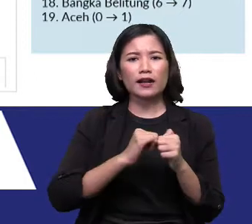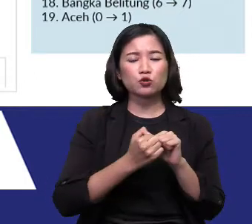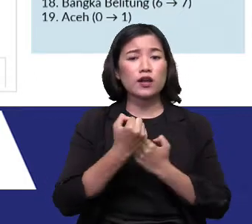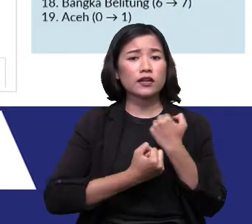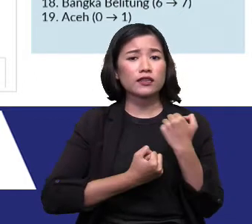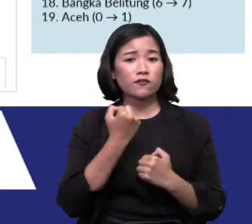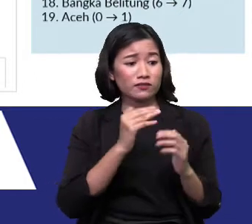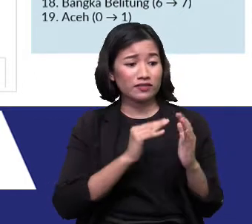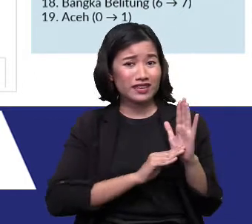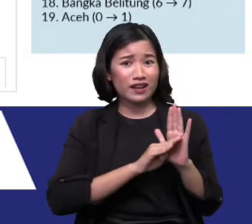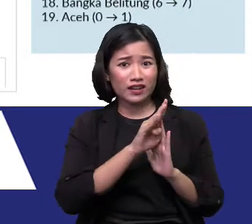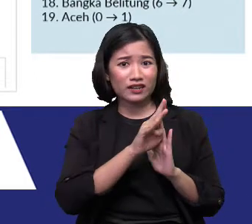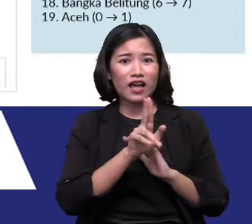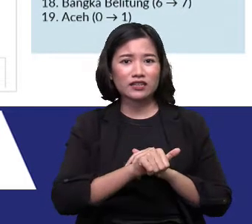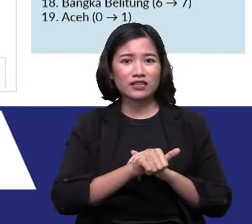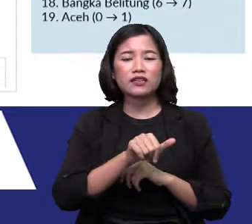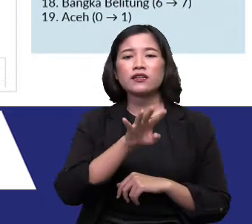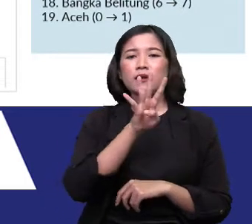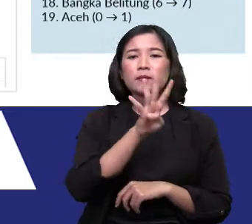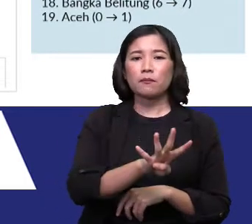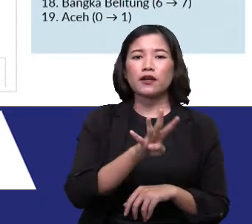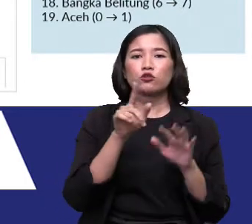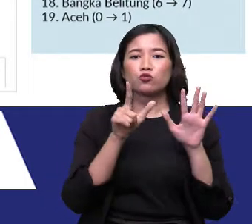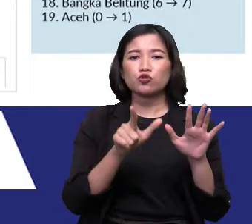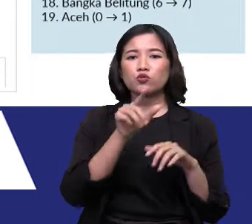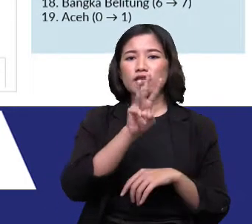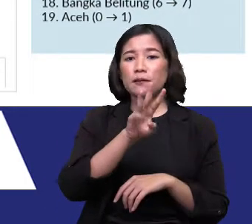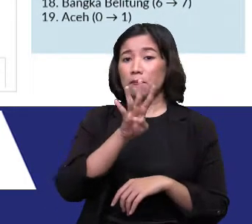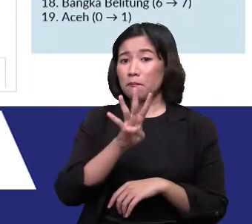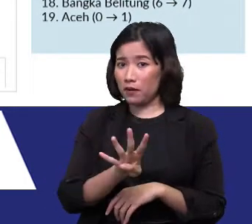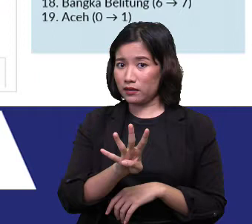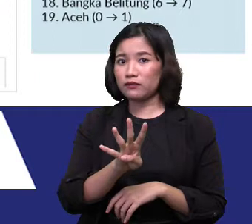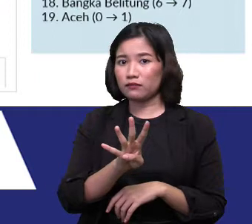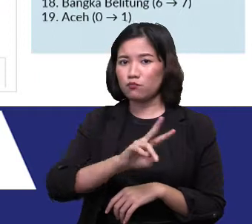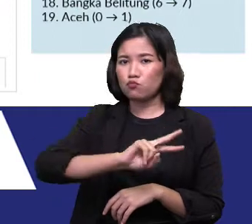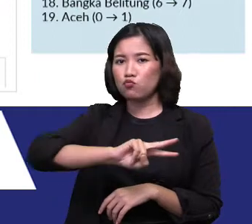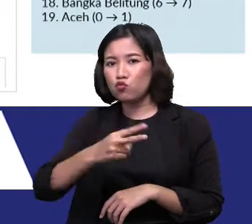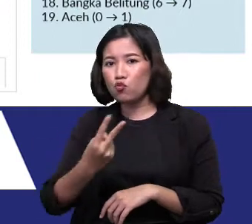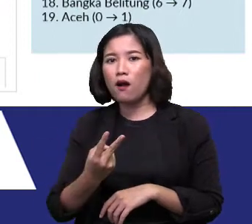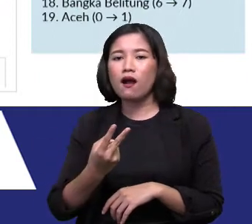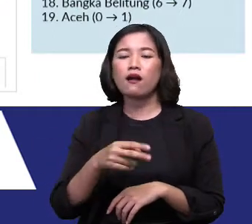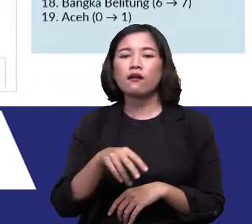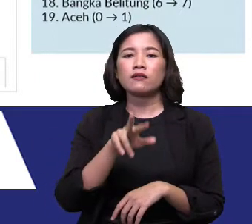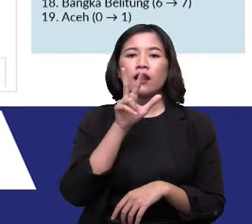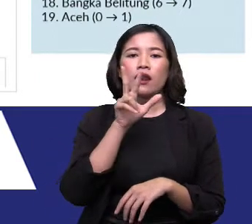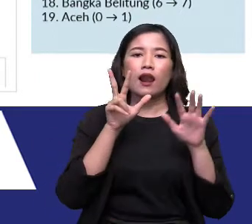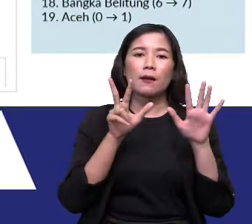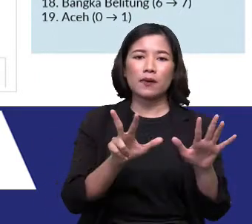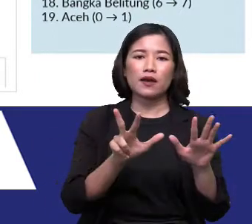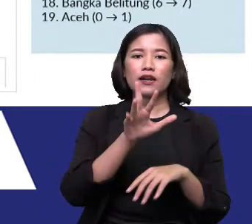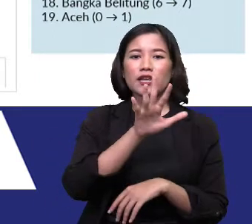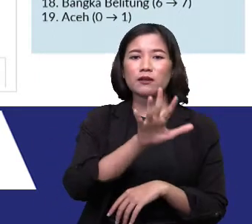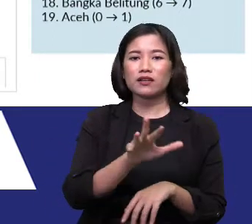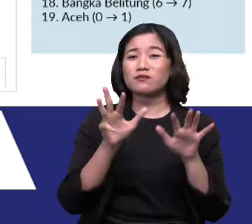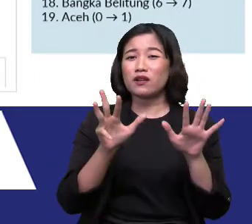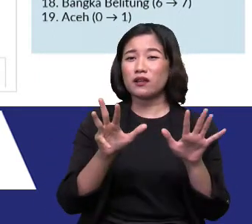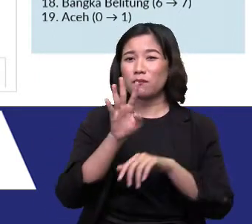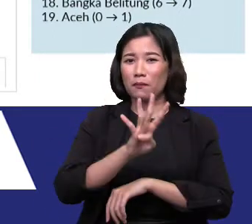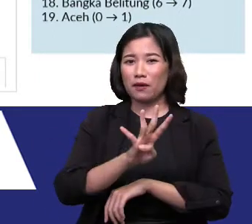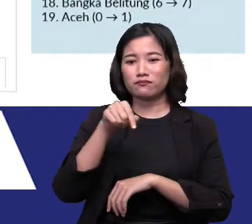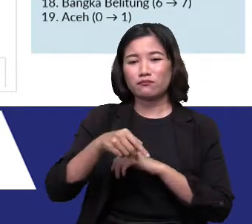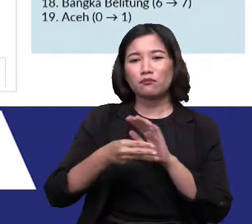ikut meningkat dari 4734 menjadi 8594 pada